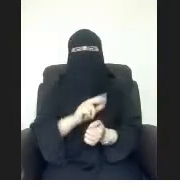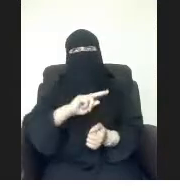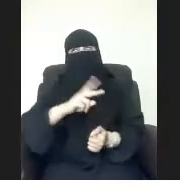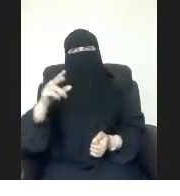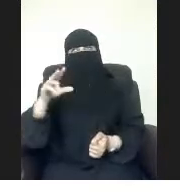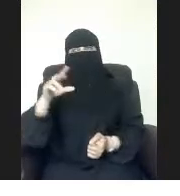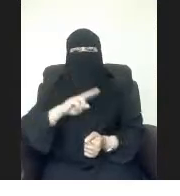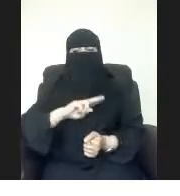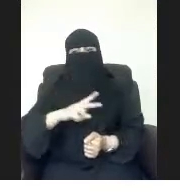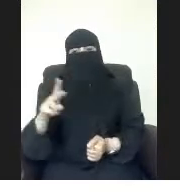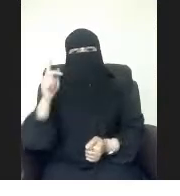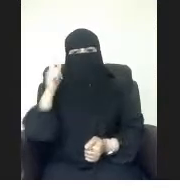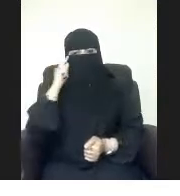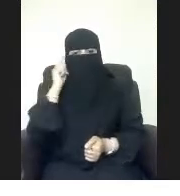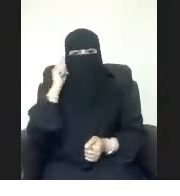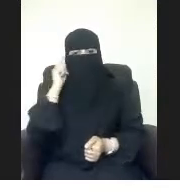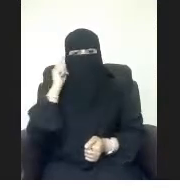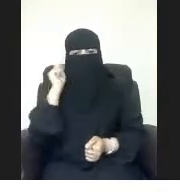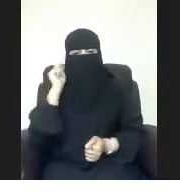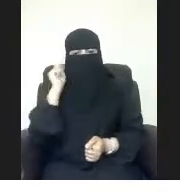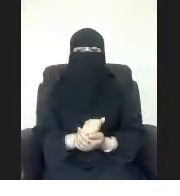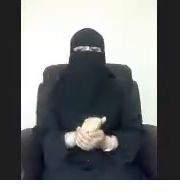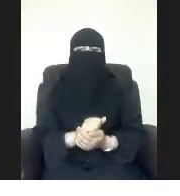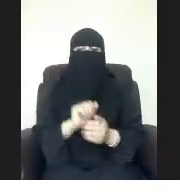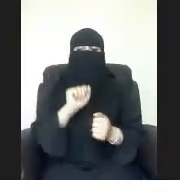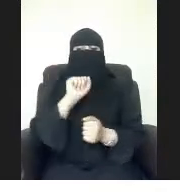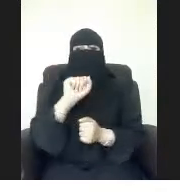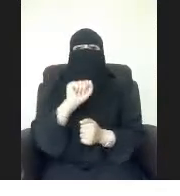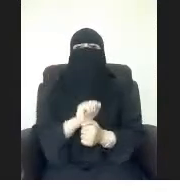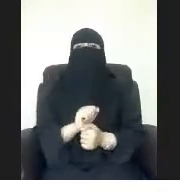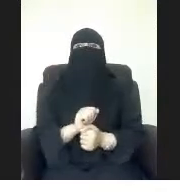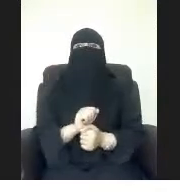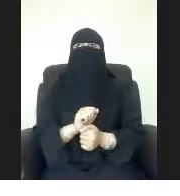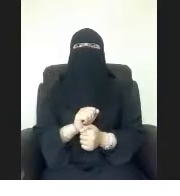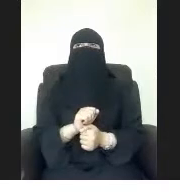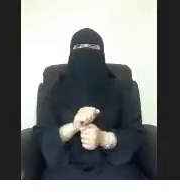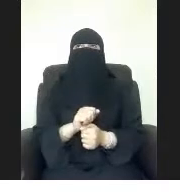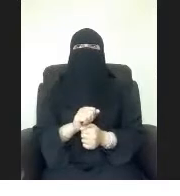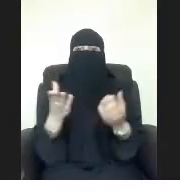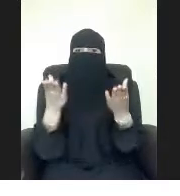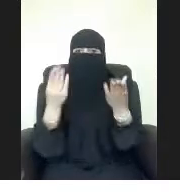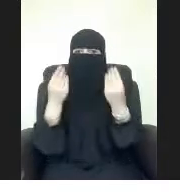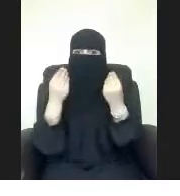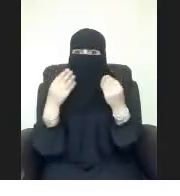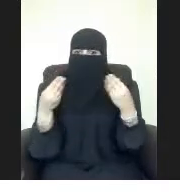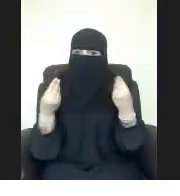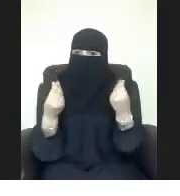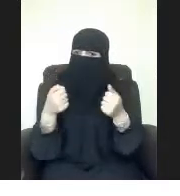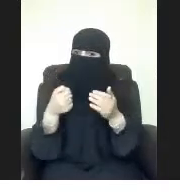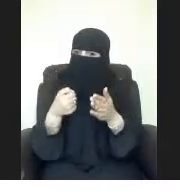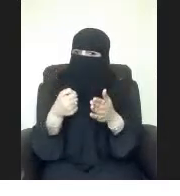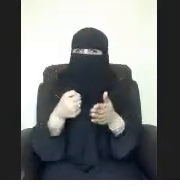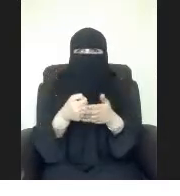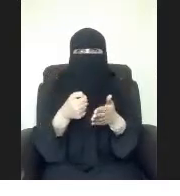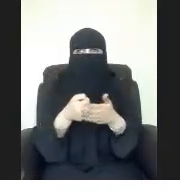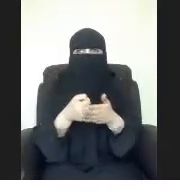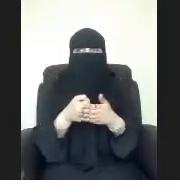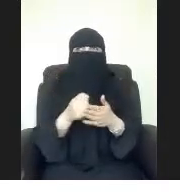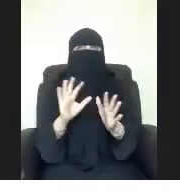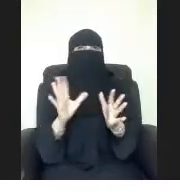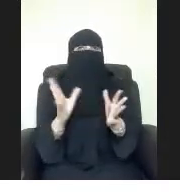مثل يعني Technology Supported Instruction، التعلم المدعم، التعليم المدعم بالتقنية، لا نحتاج إلى نظام